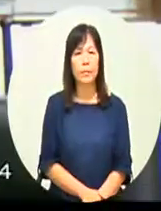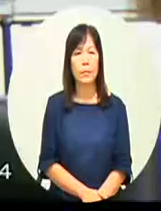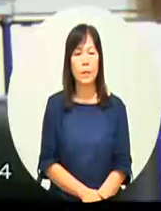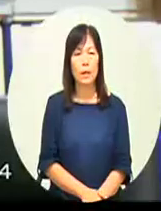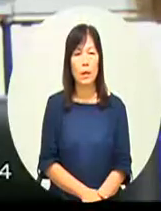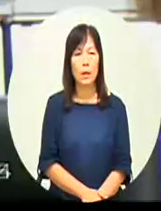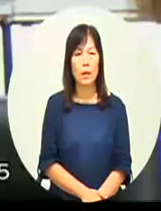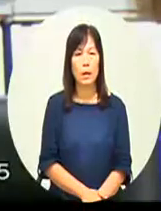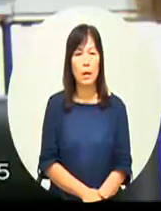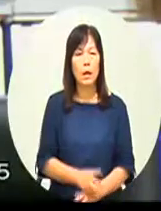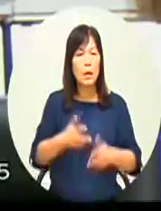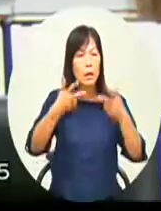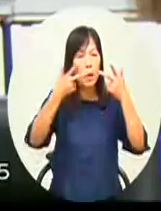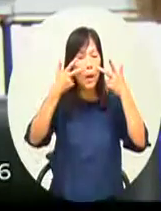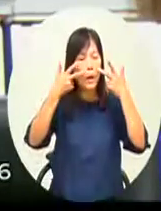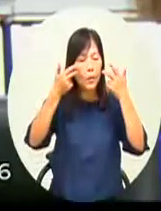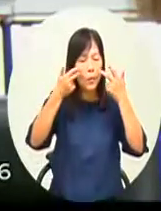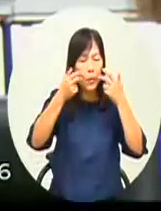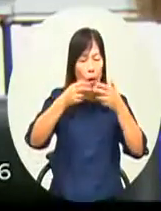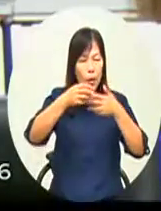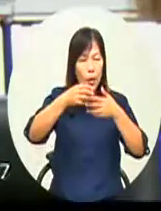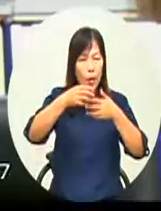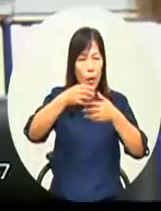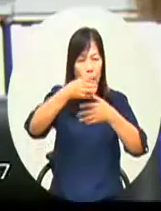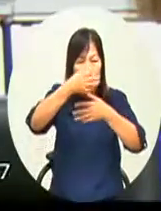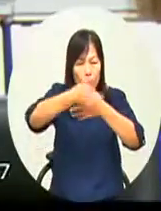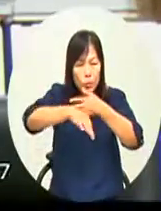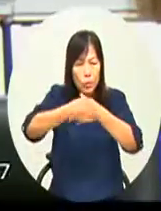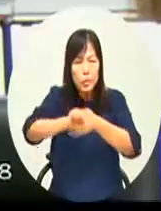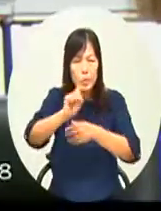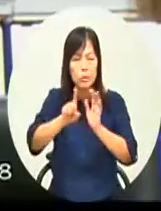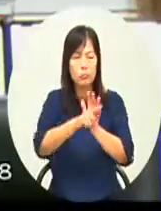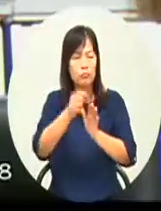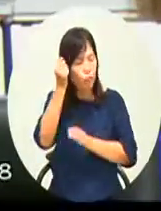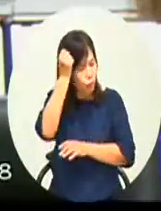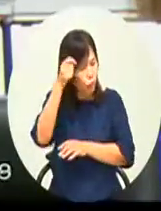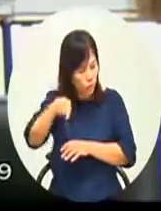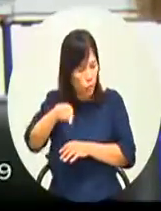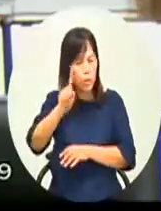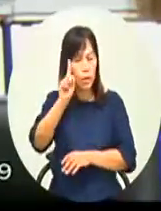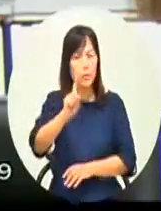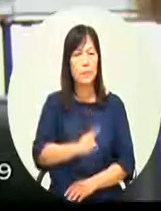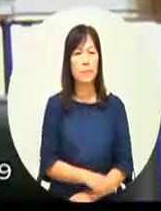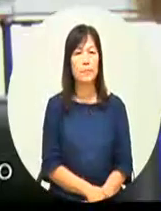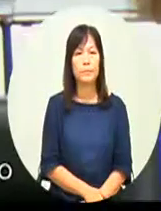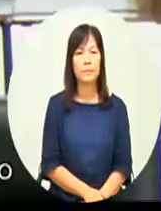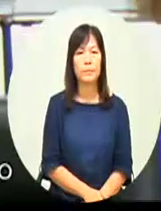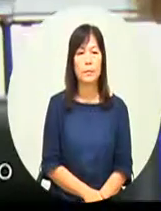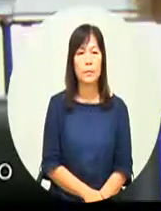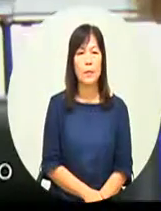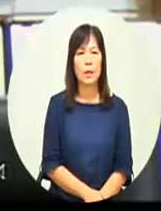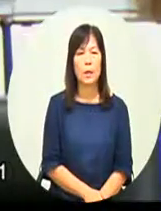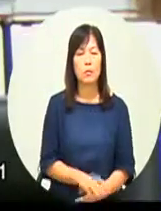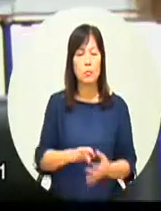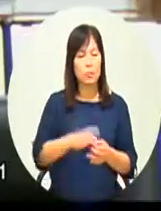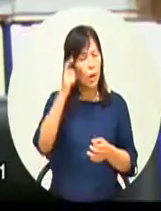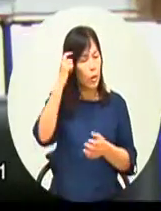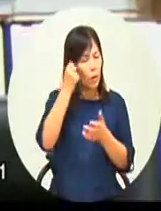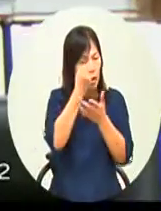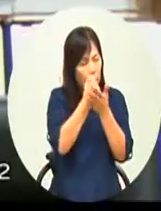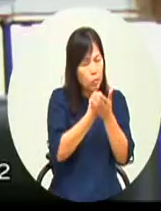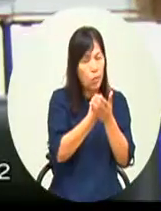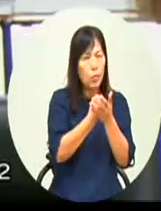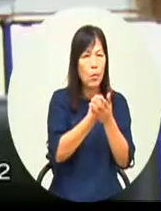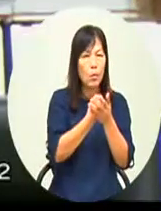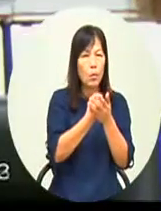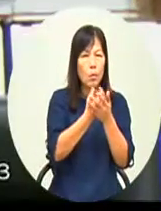乡比较缺的就是没有住宿，所以留不住许